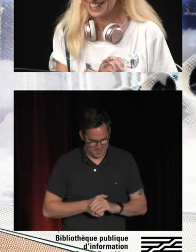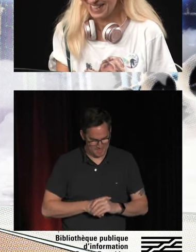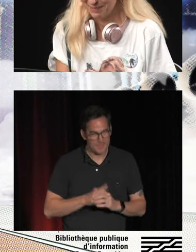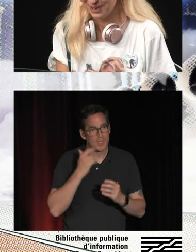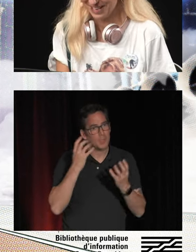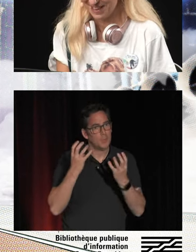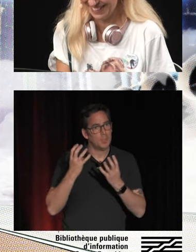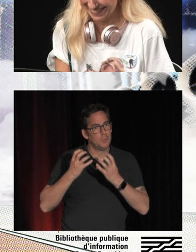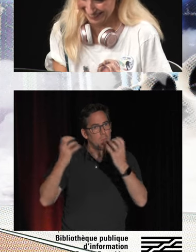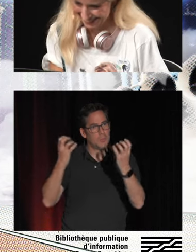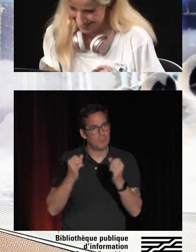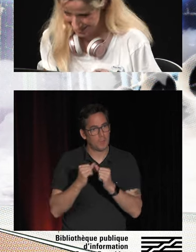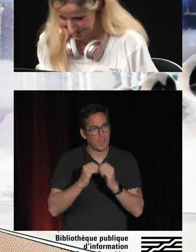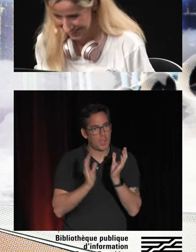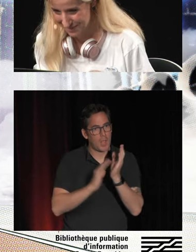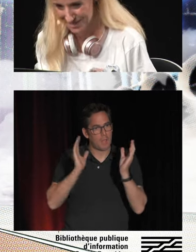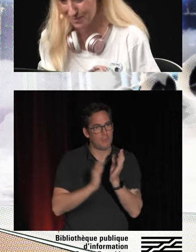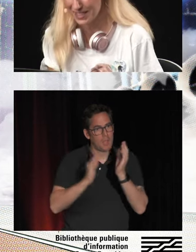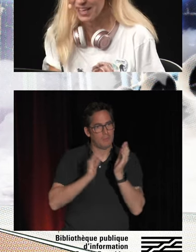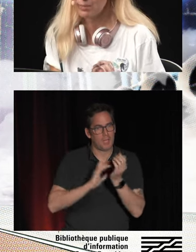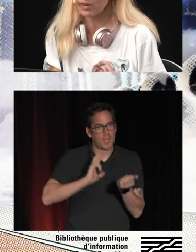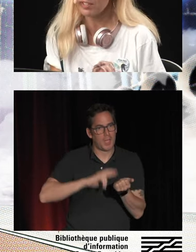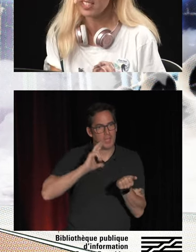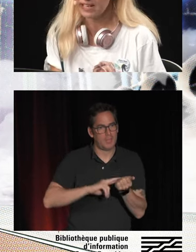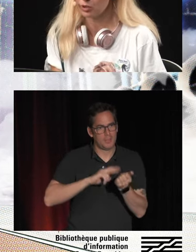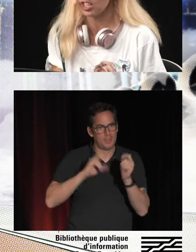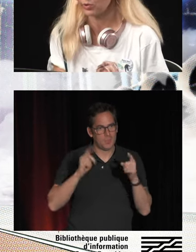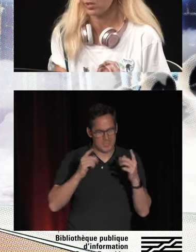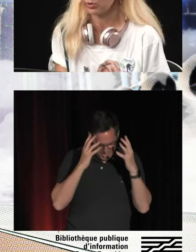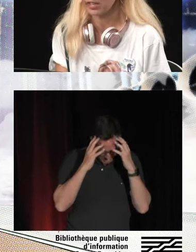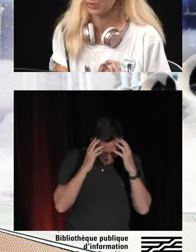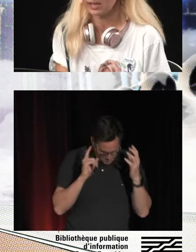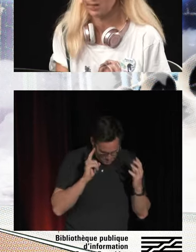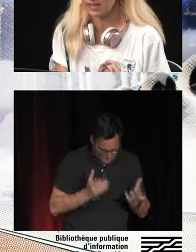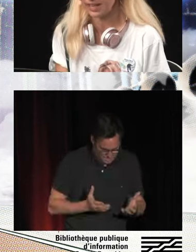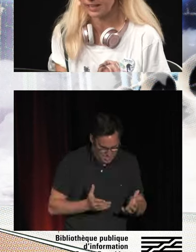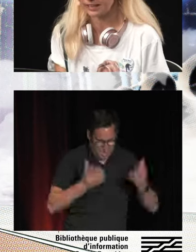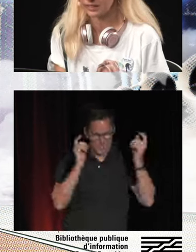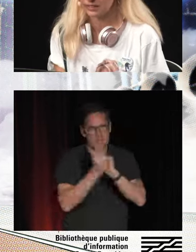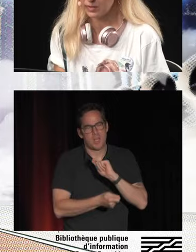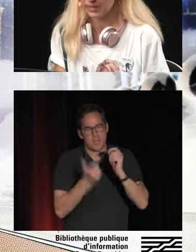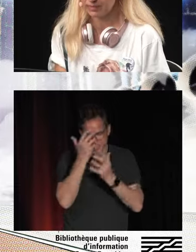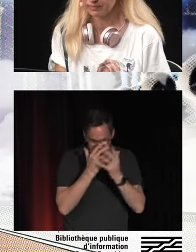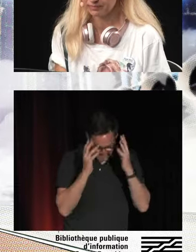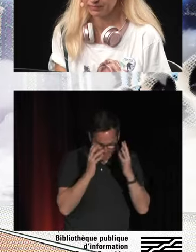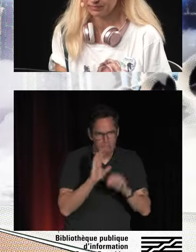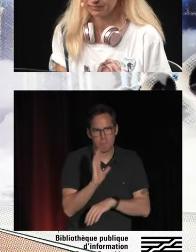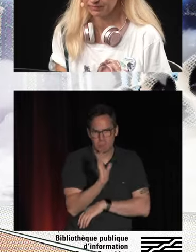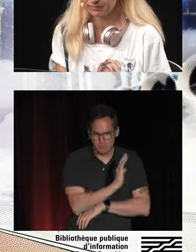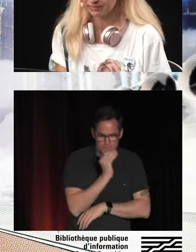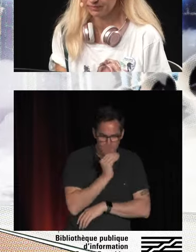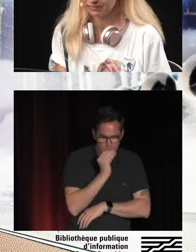Un public qui tape dans les mains sur le rythme de la musique. Pourquoi j'ai fait ça alors que j'ai construit un truc exprès? Hop là! C'est pas grave.